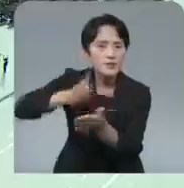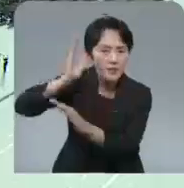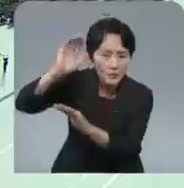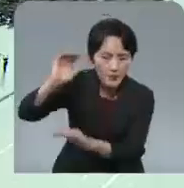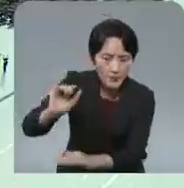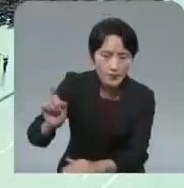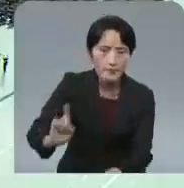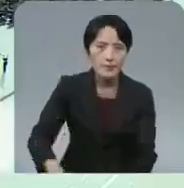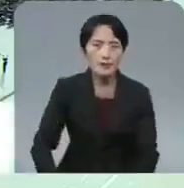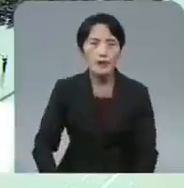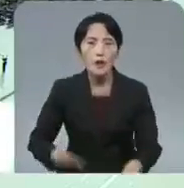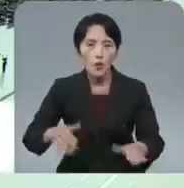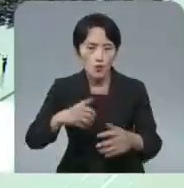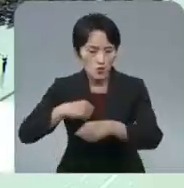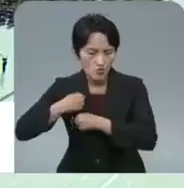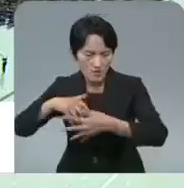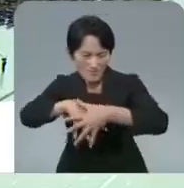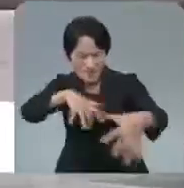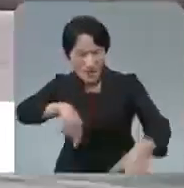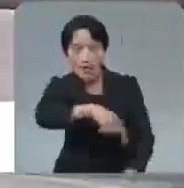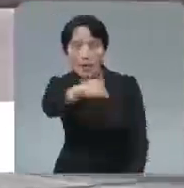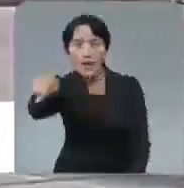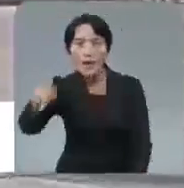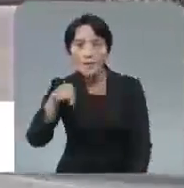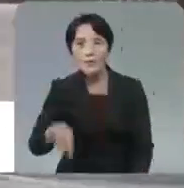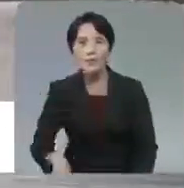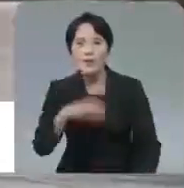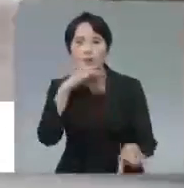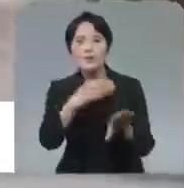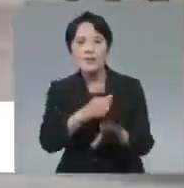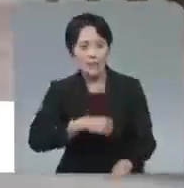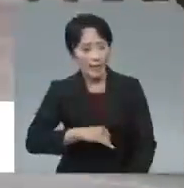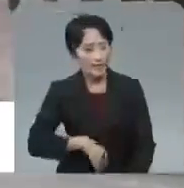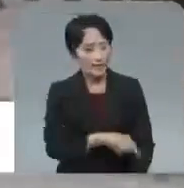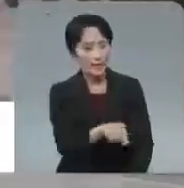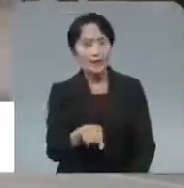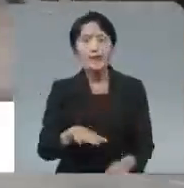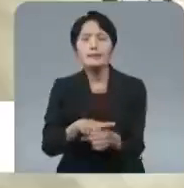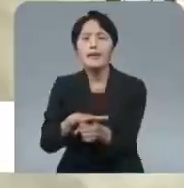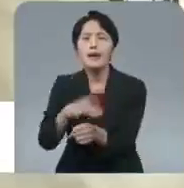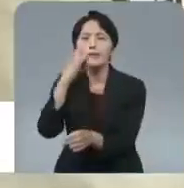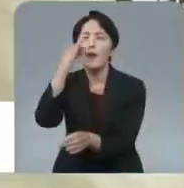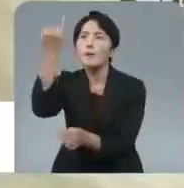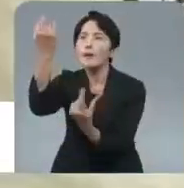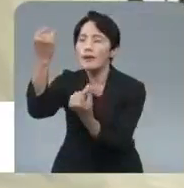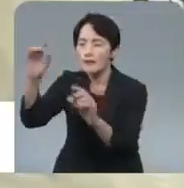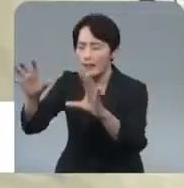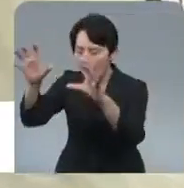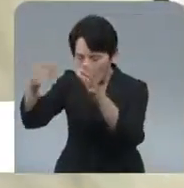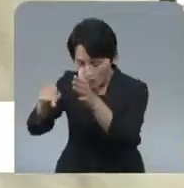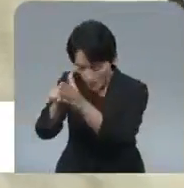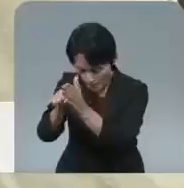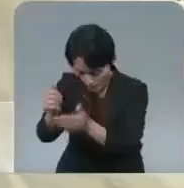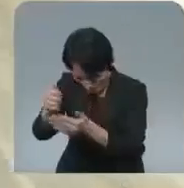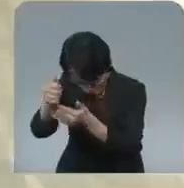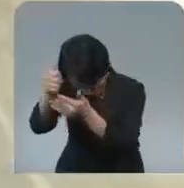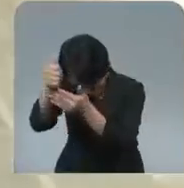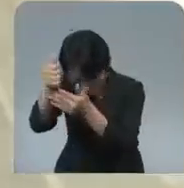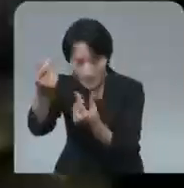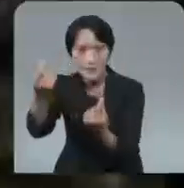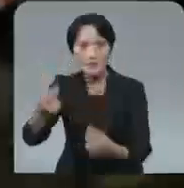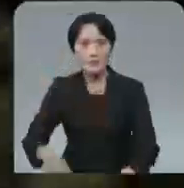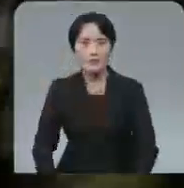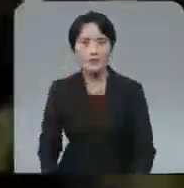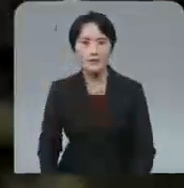委員長はこの閲兵式に参加しましたが塩実は行いませんでした今回の軍事パレードは